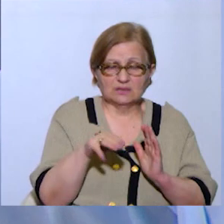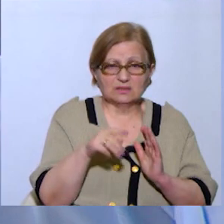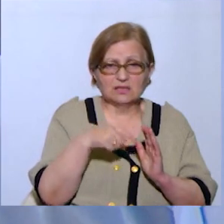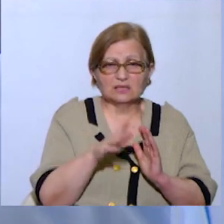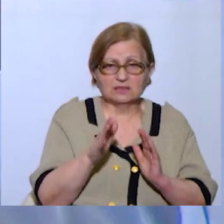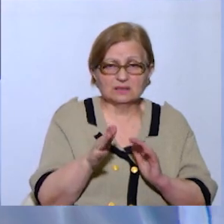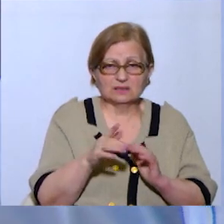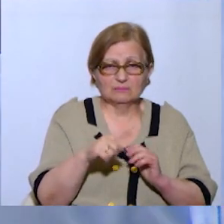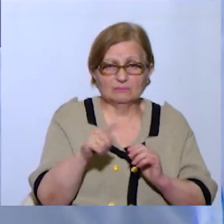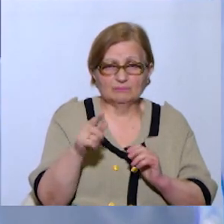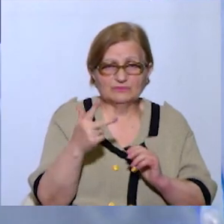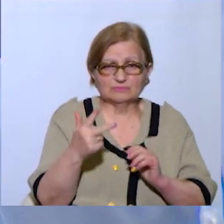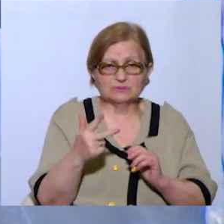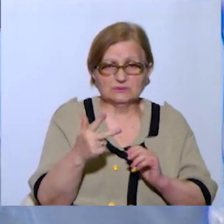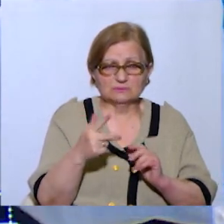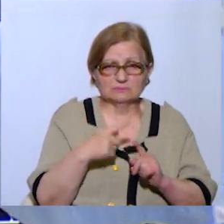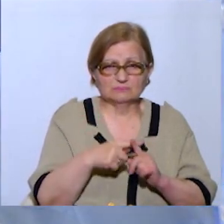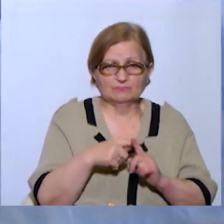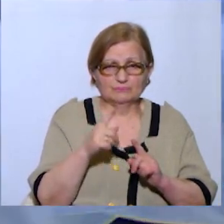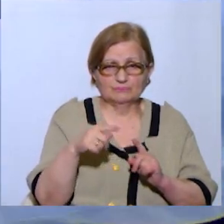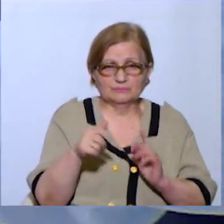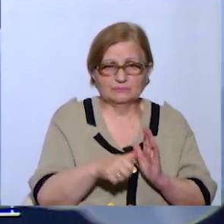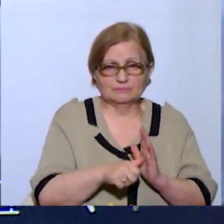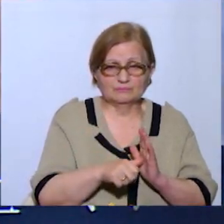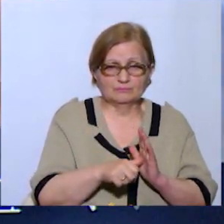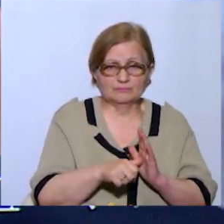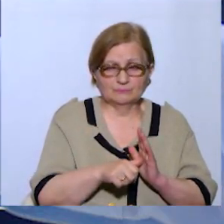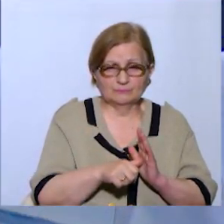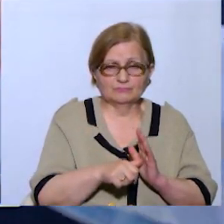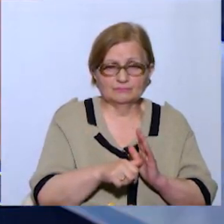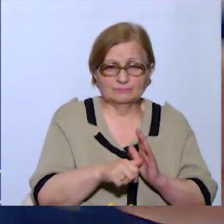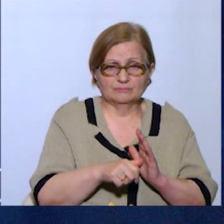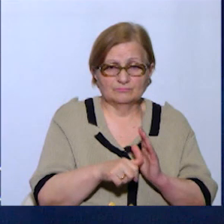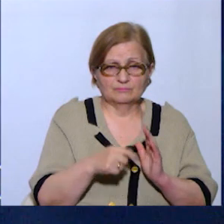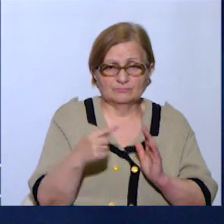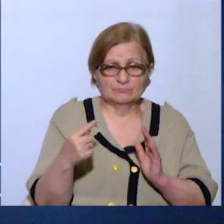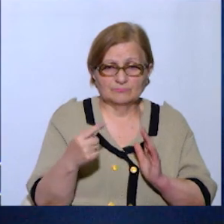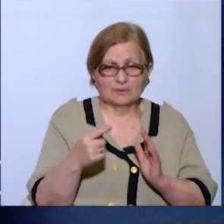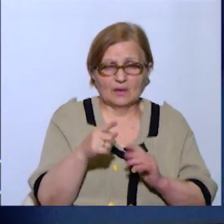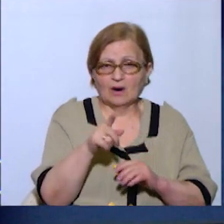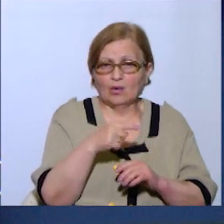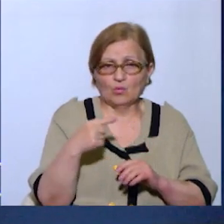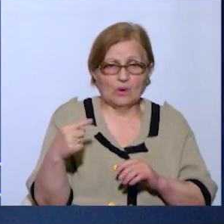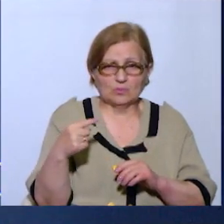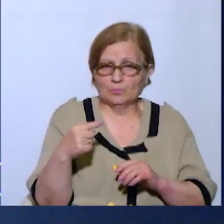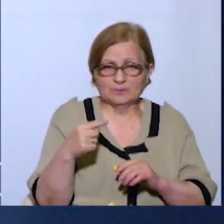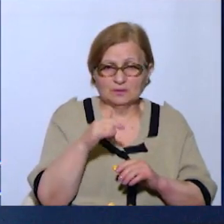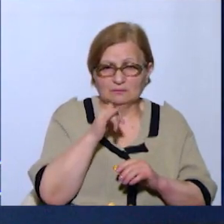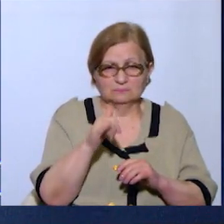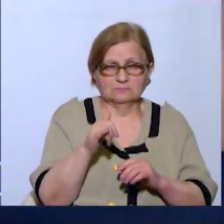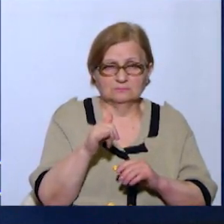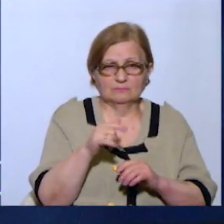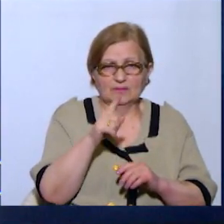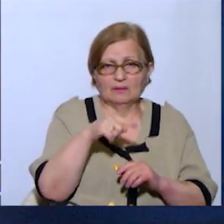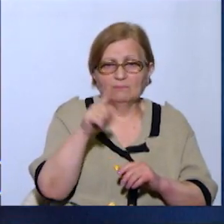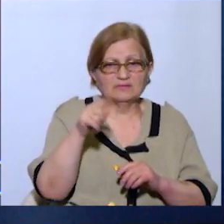მიიღება ფესვი 3-ს პლუს ფესვი 6. ნუ ფესვი 3-ს მინუს ფესვი 6 უარყოფით სიდიდეა და